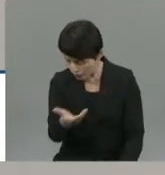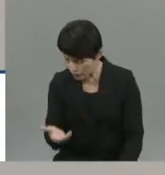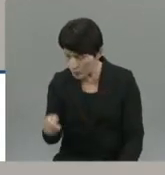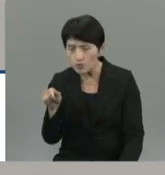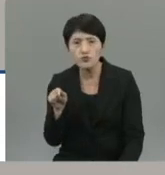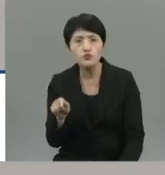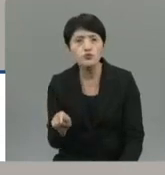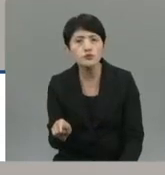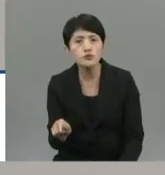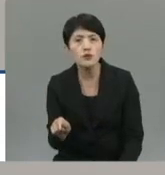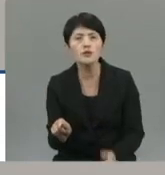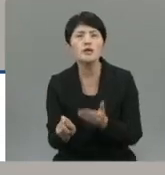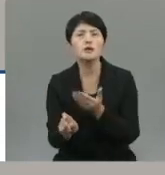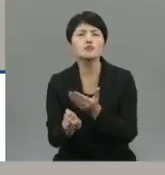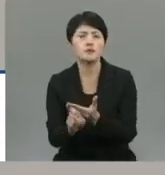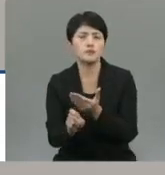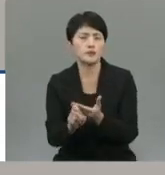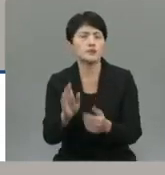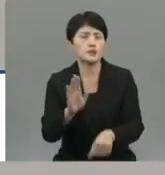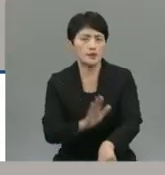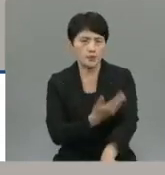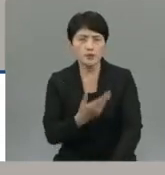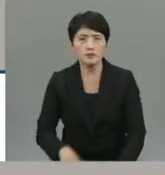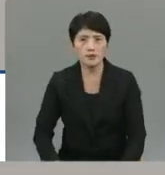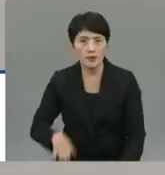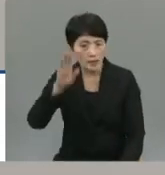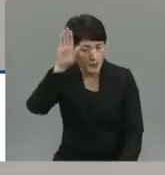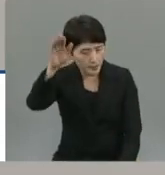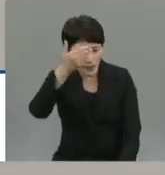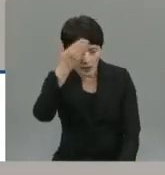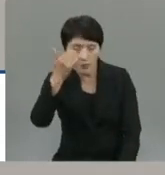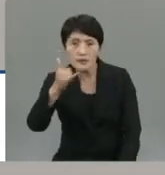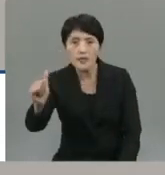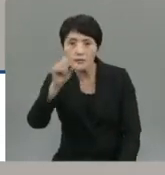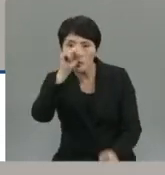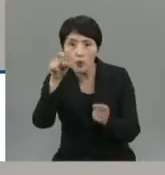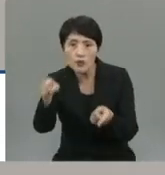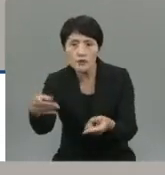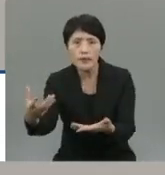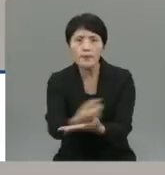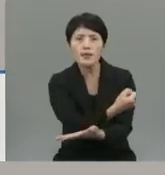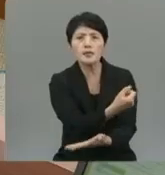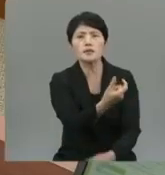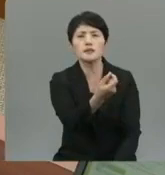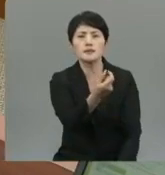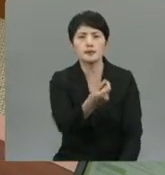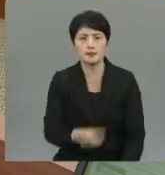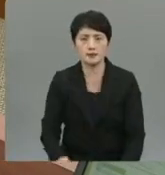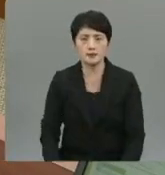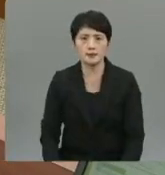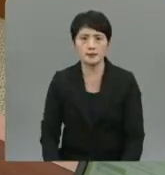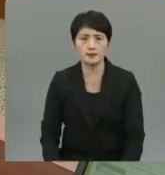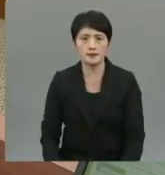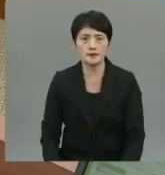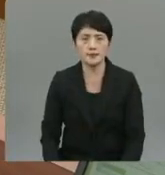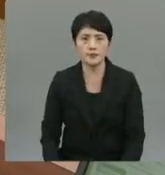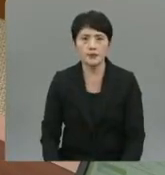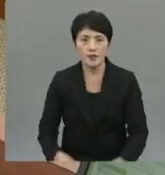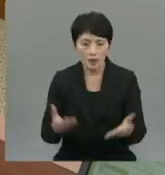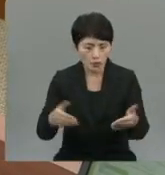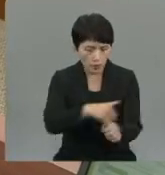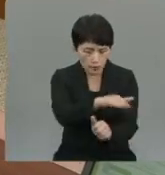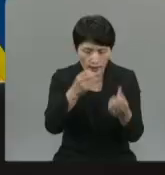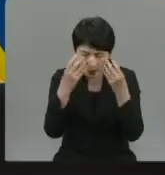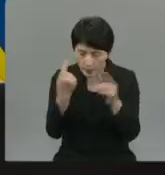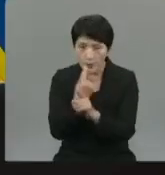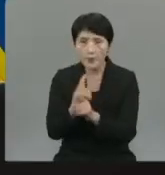tuyển dụng đang tức đi Cơ hội của thế hệ tương lai đi ngược lại tinh thần Hiến Pháp Tổng thống đề nghị tiến hành thăm dò ý kiến về chính sách điều